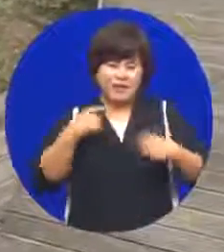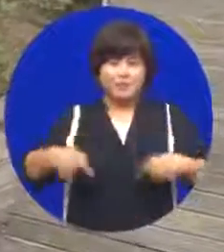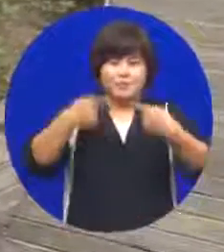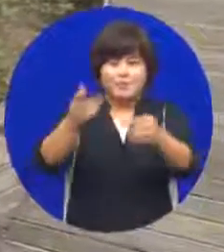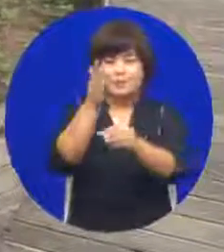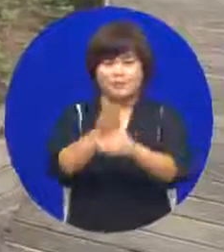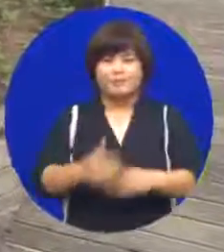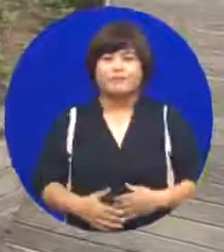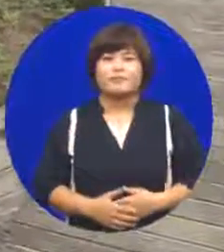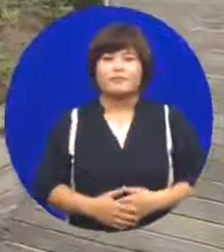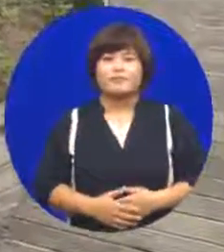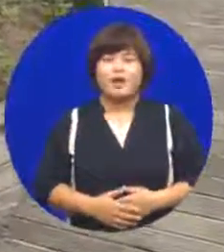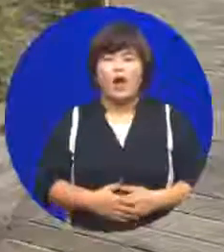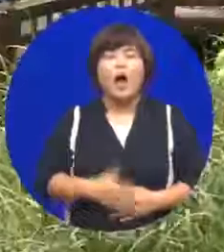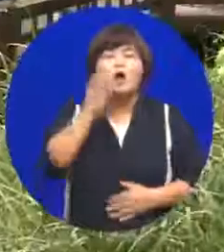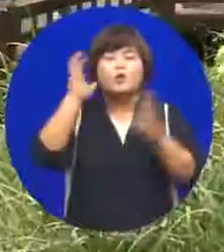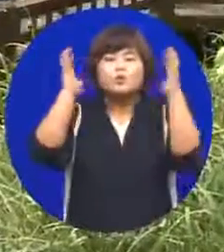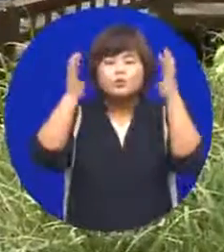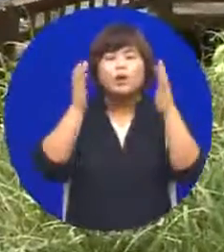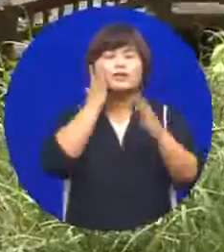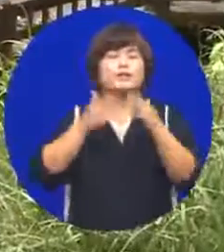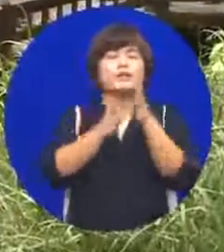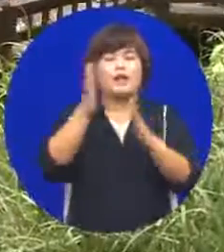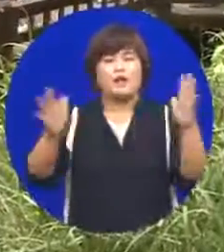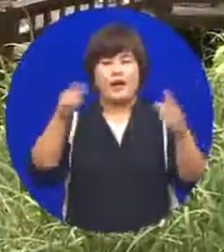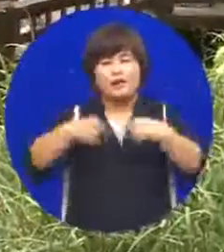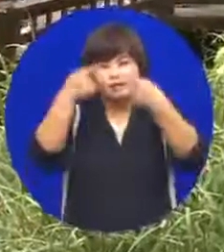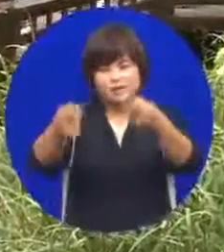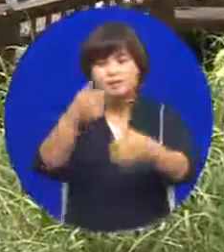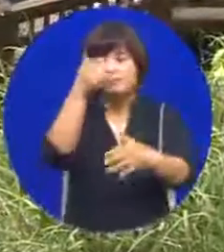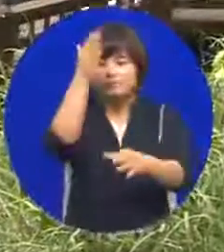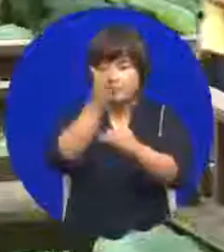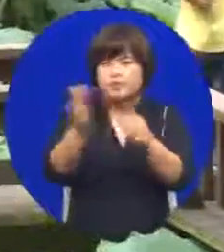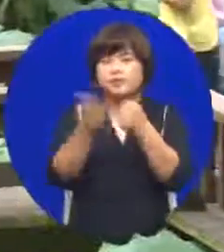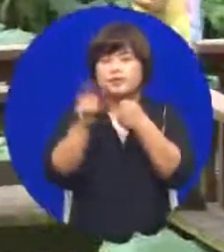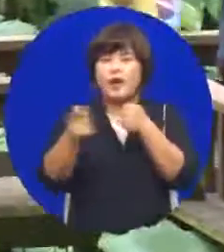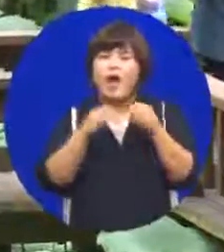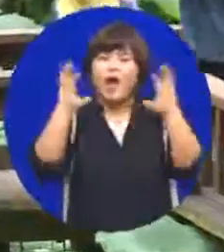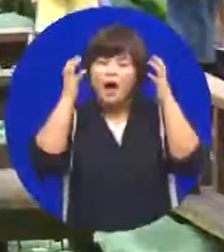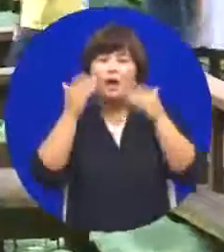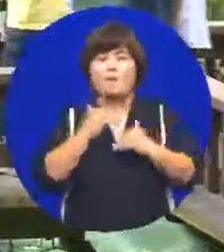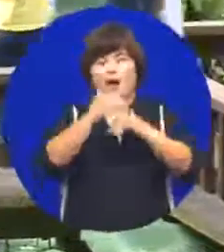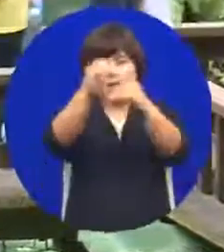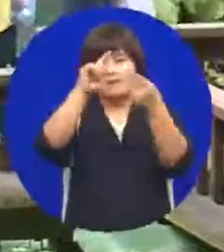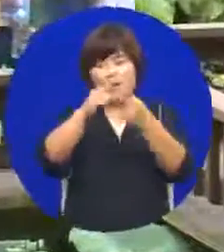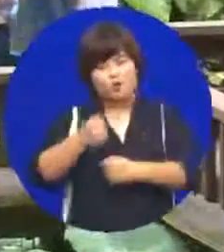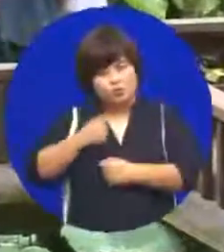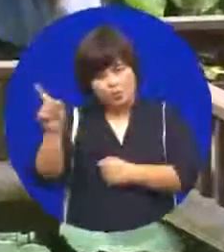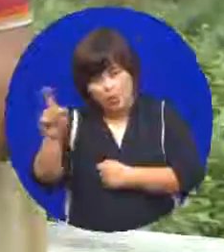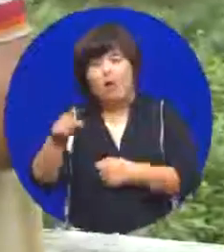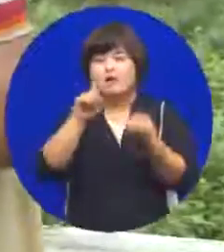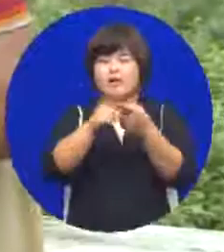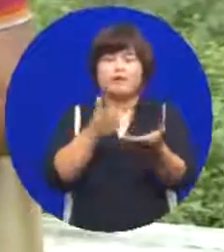아주 즐겁게 참여하고 있습니다. 유아숲 체험원에서는 유아를 대상으로 하는 만큼 유아 발달 과정 및